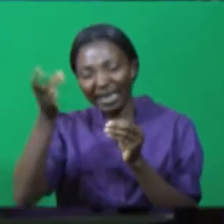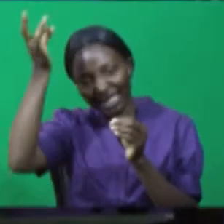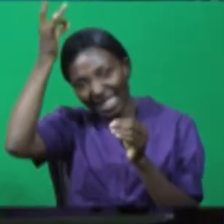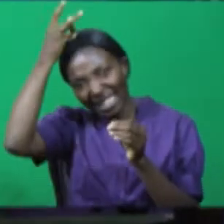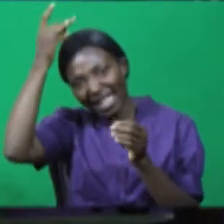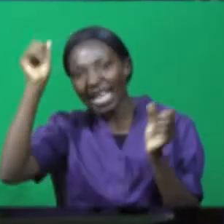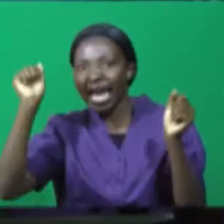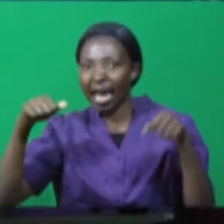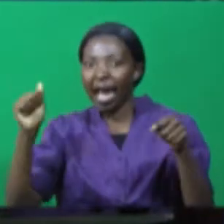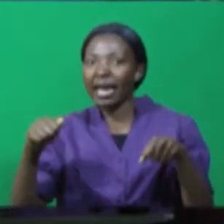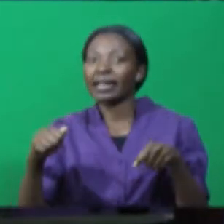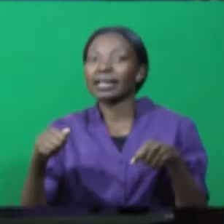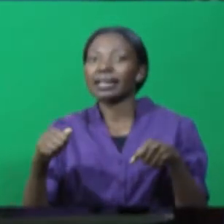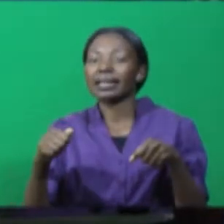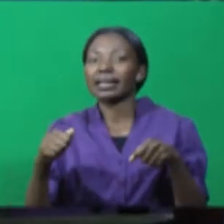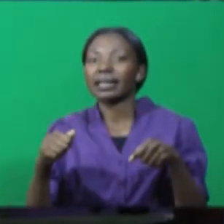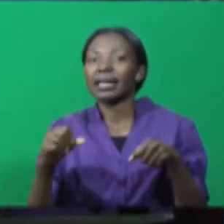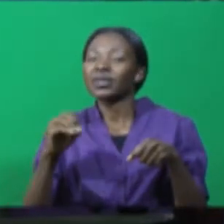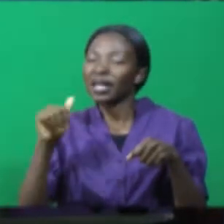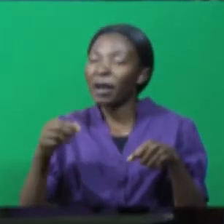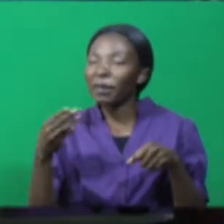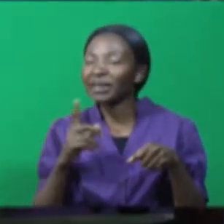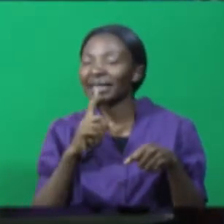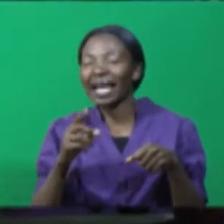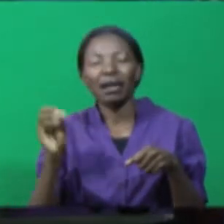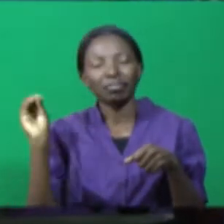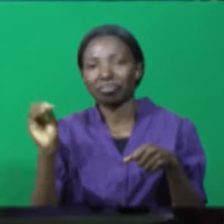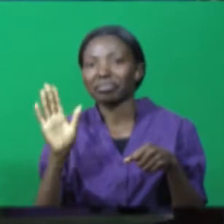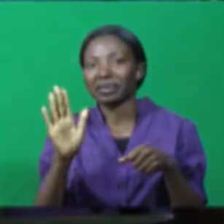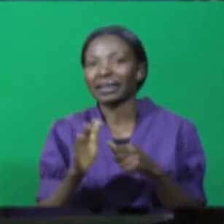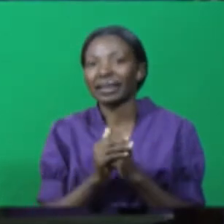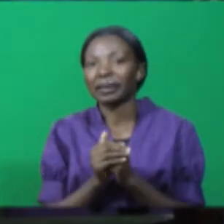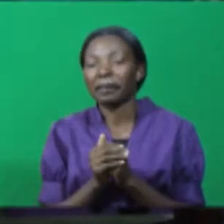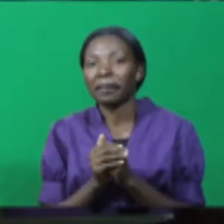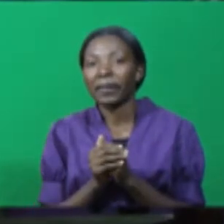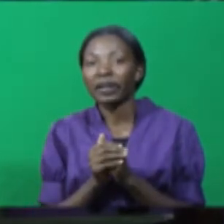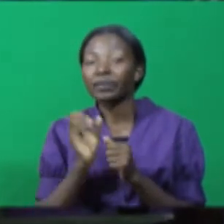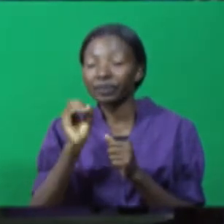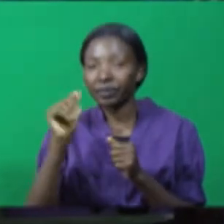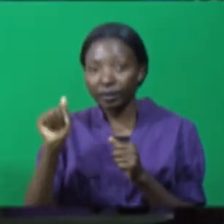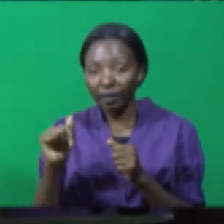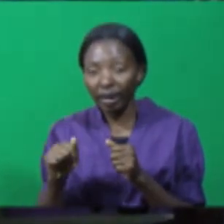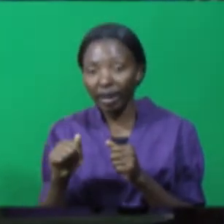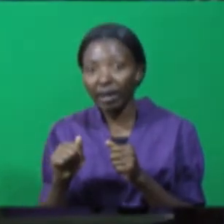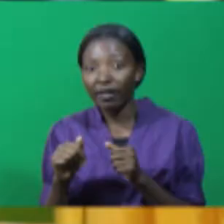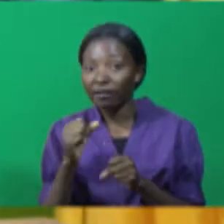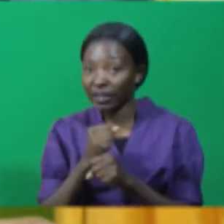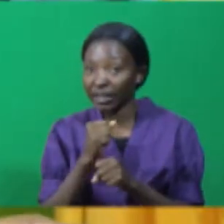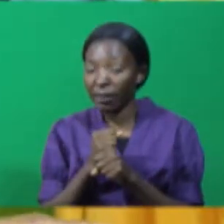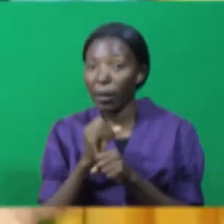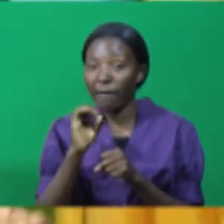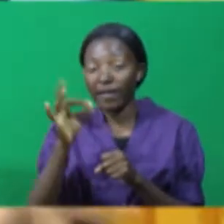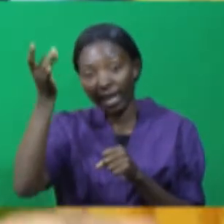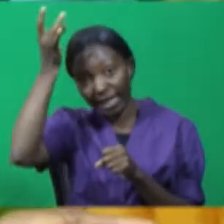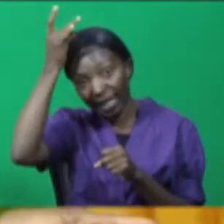All right. Hakuna umwe mwari anonamata. And unobvoti very good. Vanhu vari kundida handiti vazvoraka. Saka zvangu fanele kuti mamba akanzi